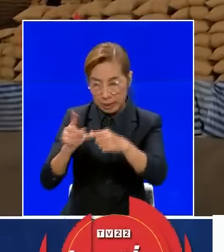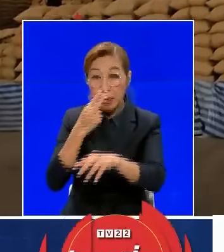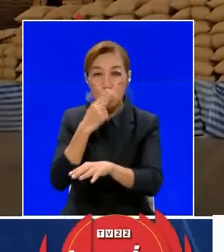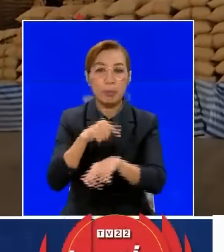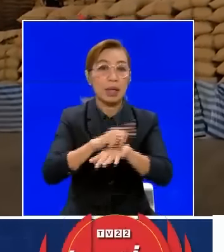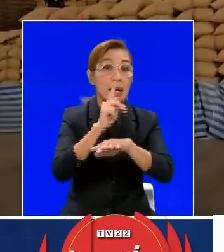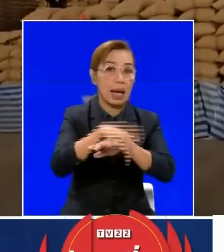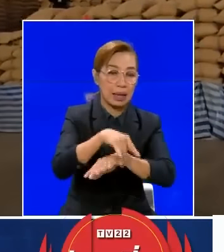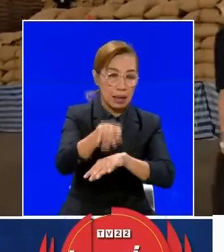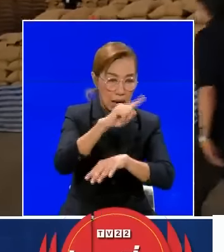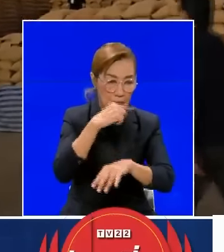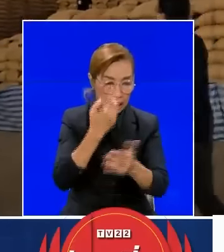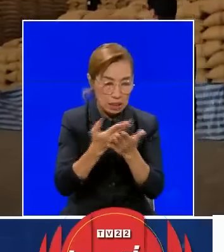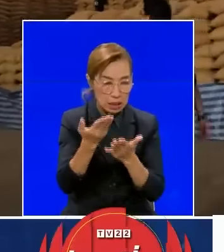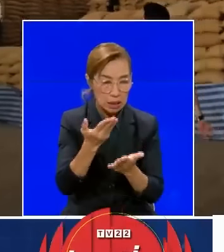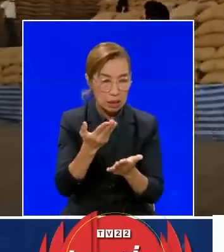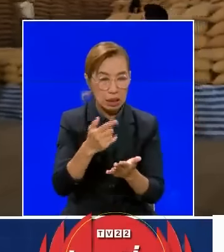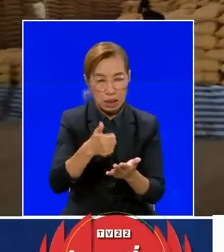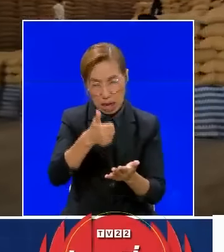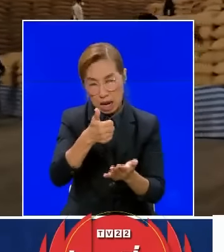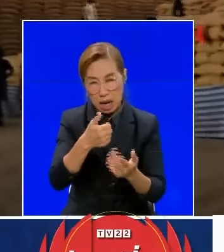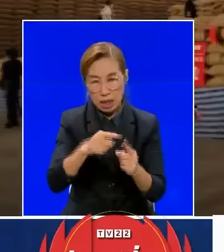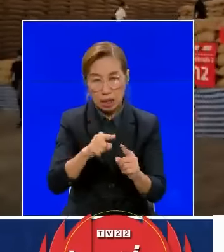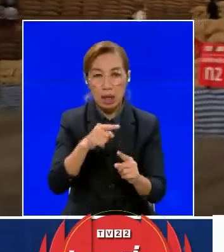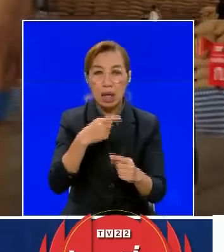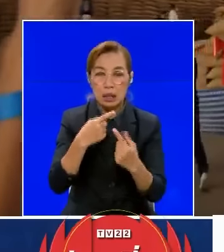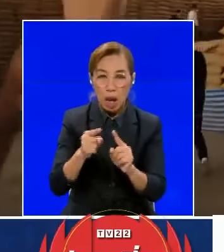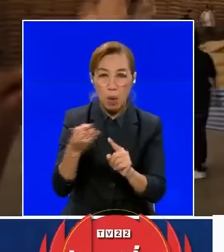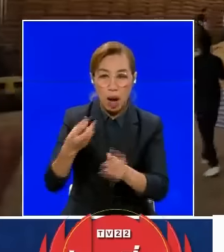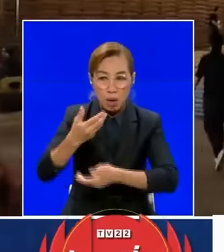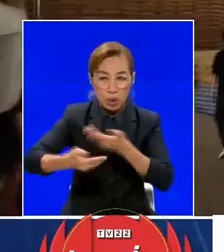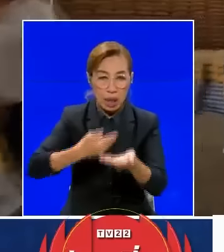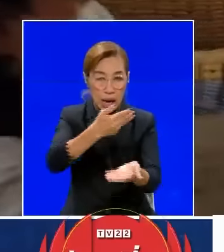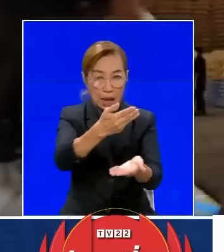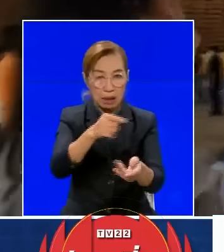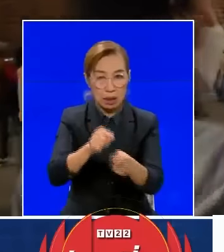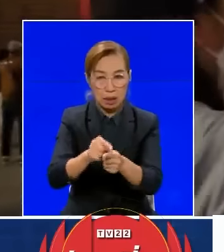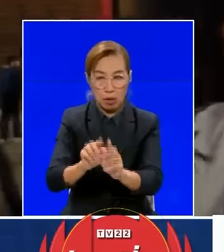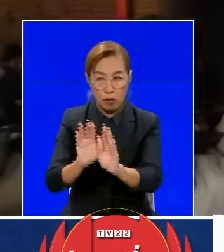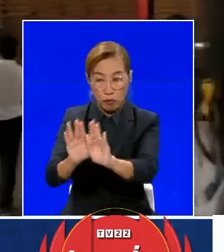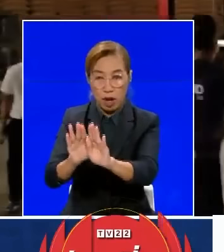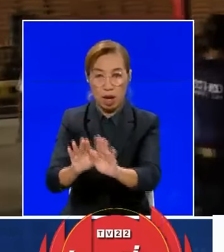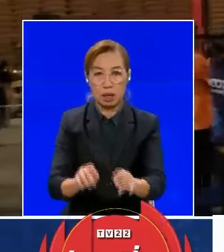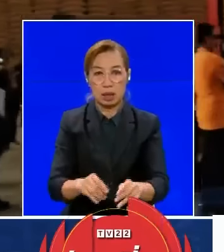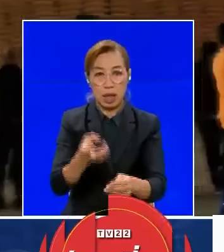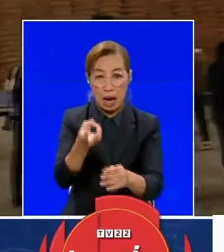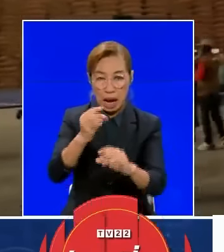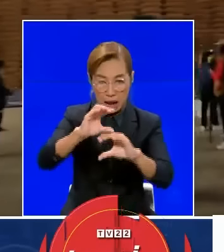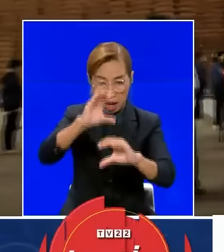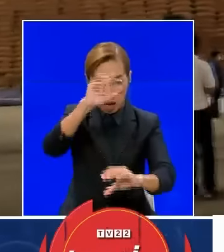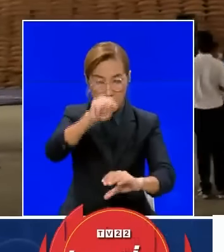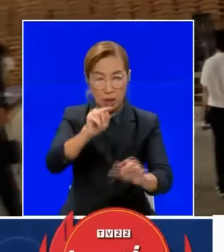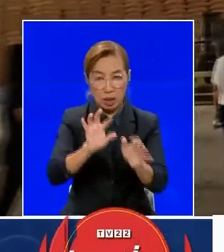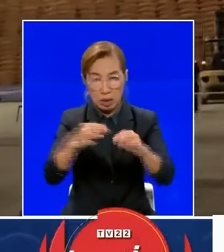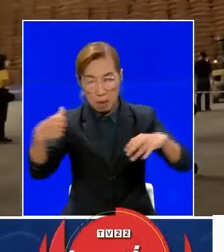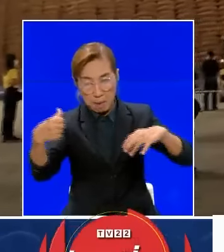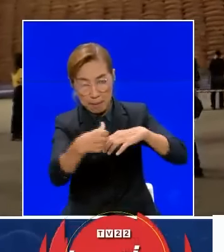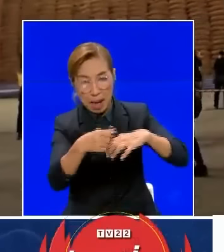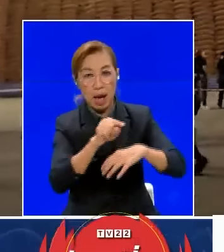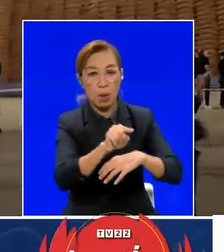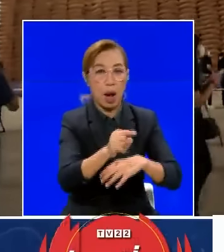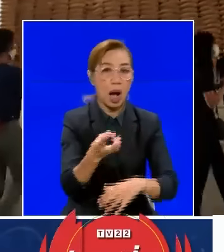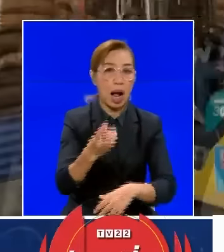ครประมูลไม่ว่าขออย่างเดียวได้ไหมเวลาจะขายช่วยแปะสติกเกอร์หน่อยว่าข้าวล็อตนี้ได้มาจากการประมูลเวอร์ชั่น10